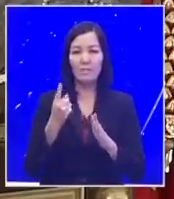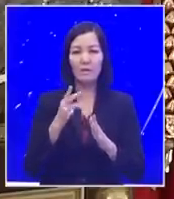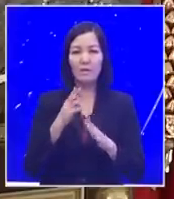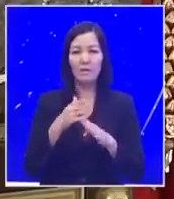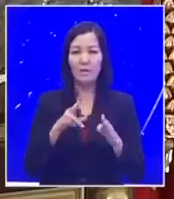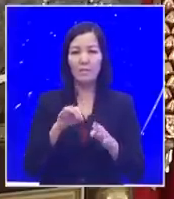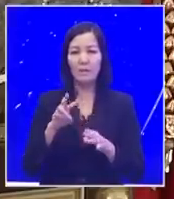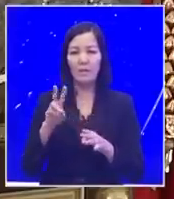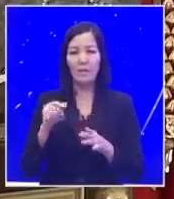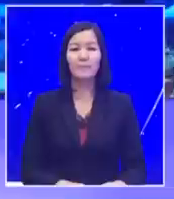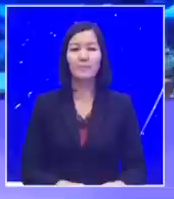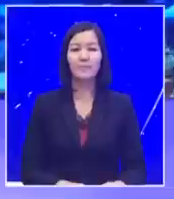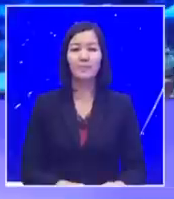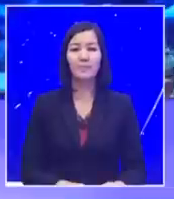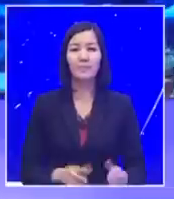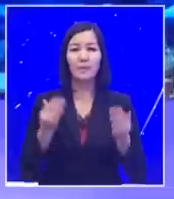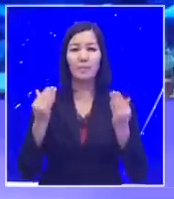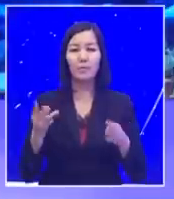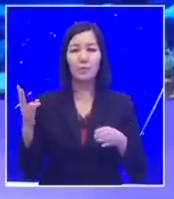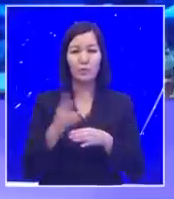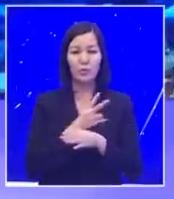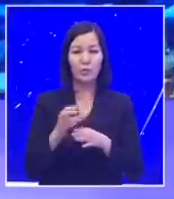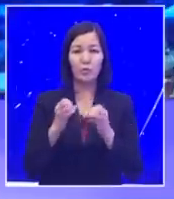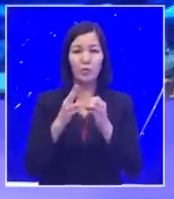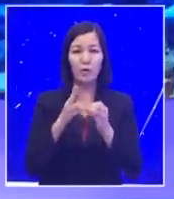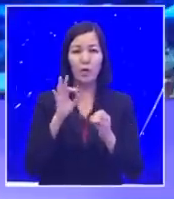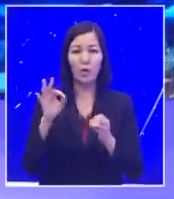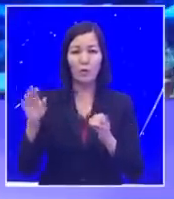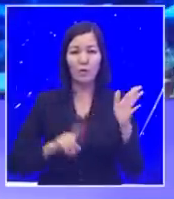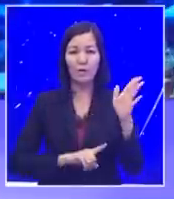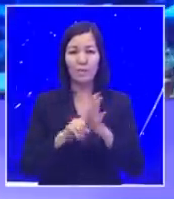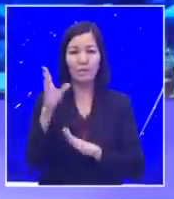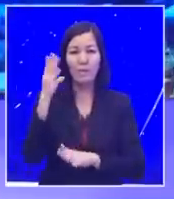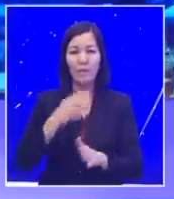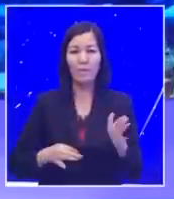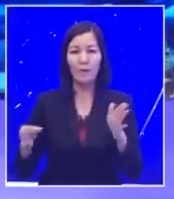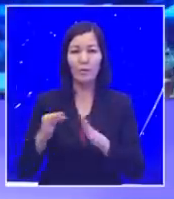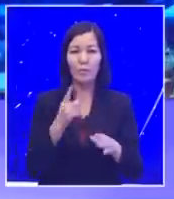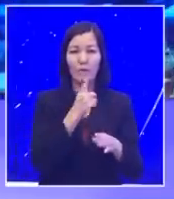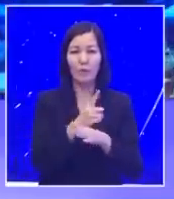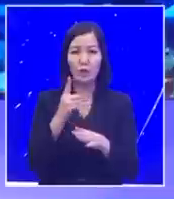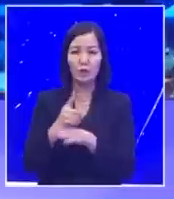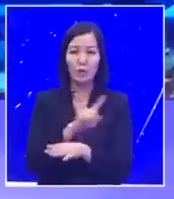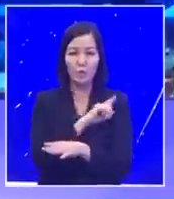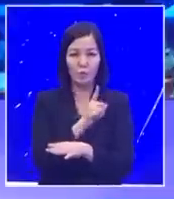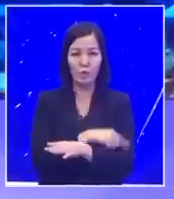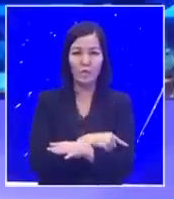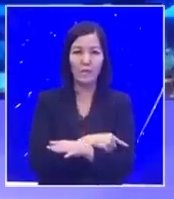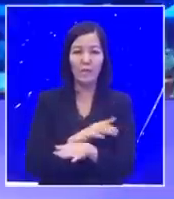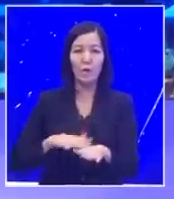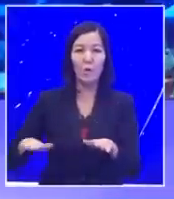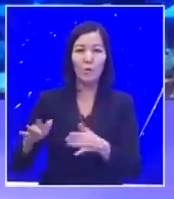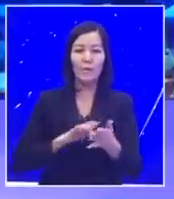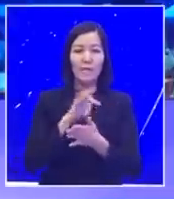теңге облысқа бөлінді. Бүгін түнгі 12:00-ден бастап Алматы облысы аумағында шектеу шараларын күшейтіледі. Яғни